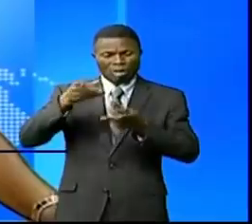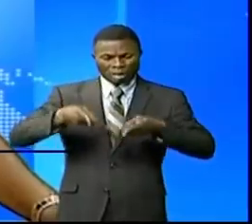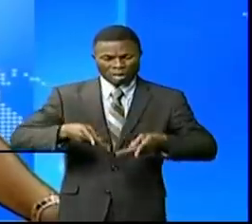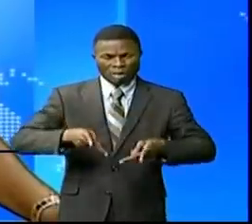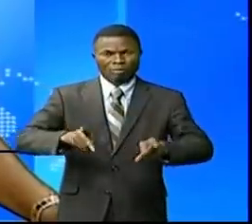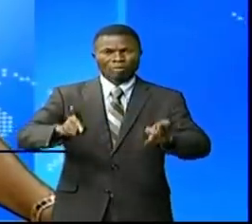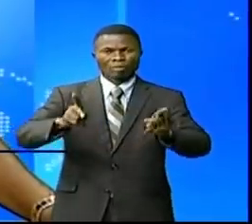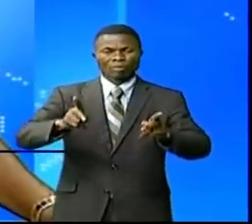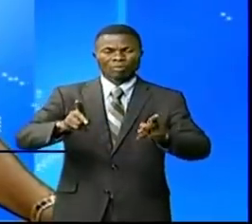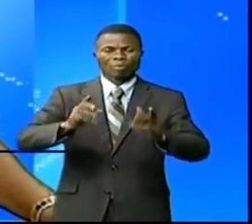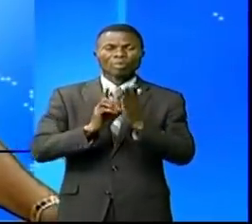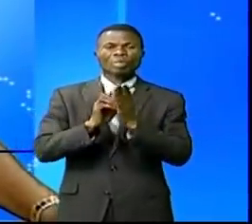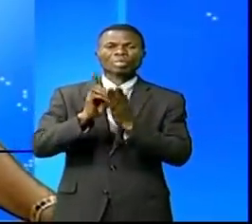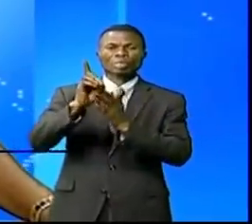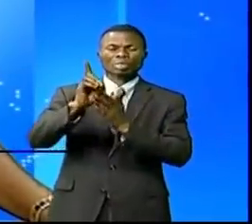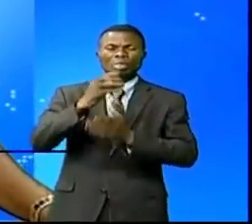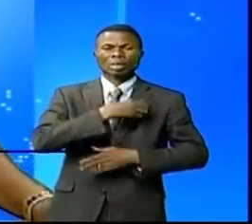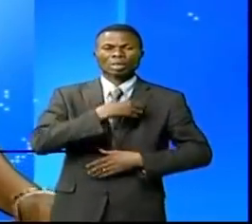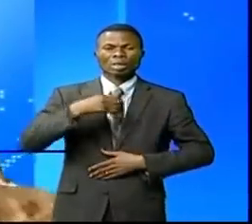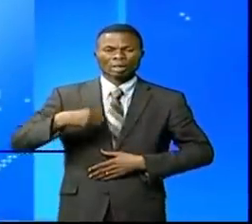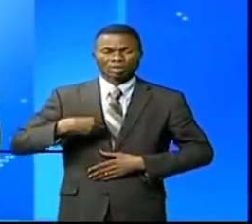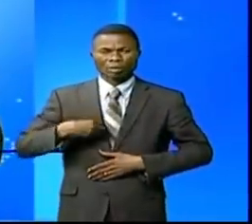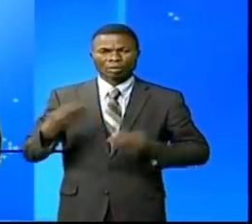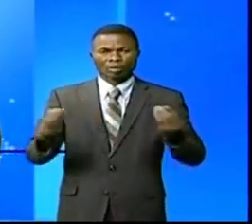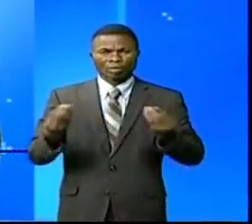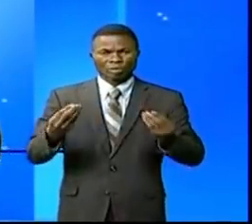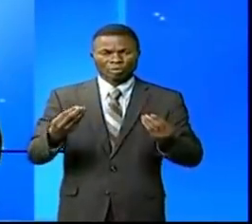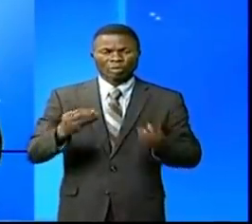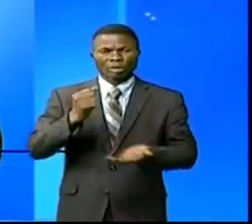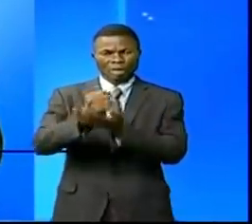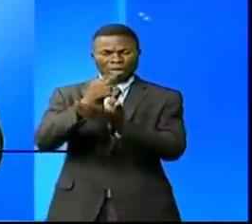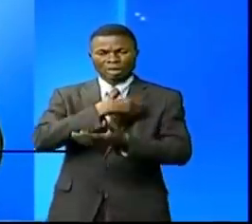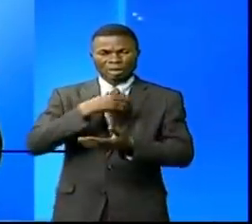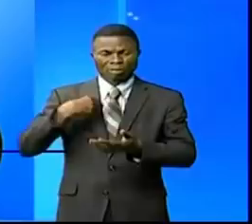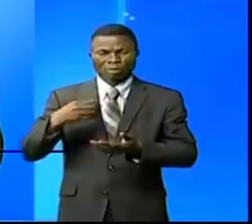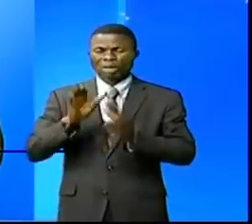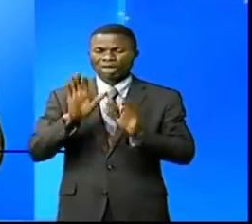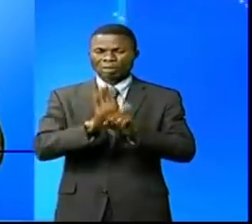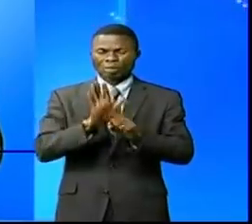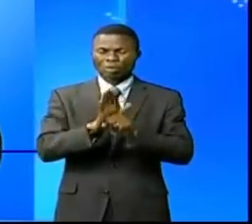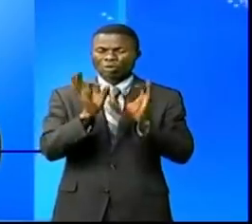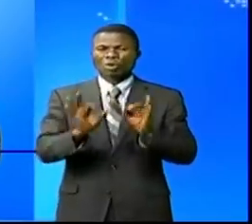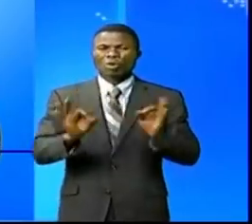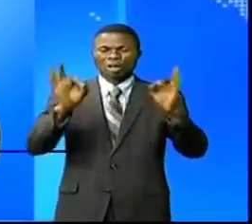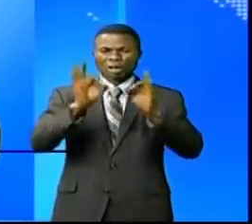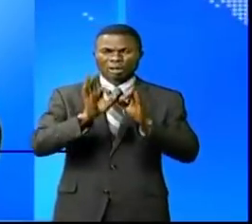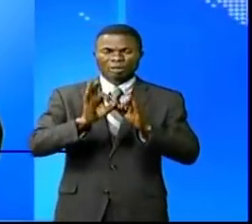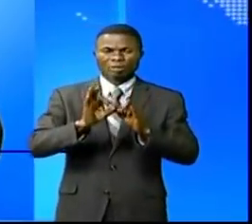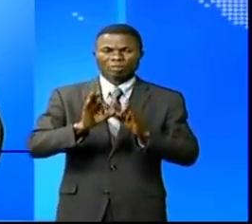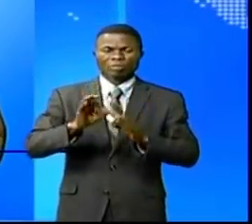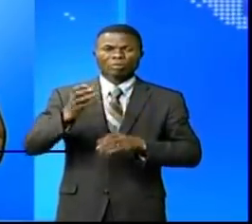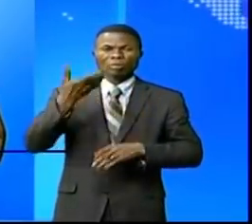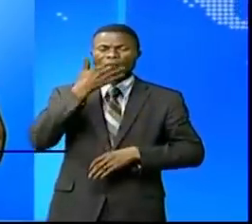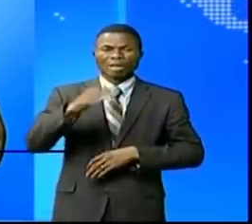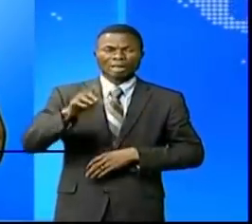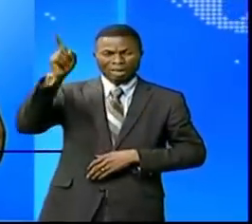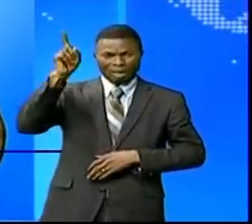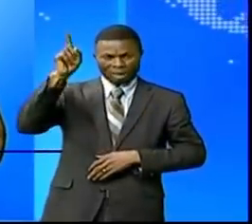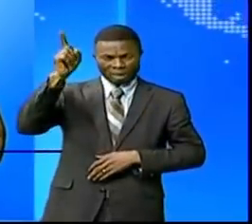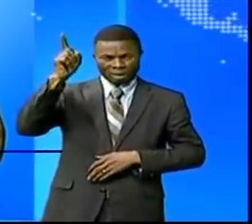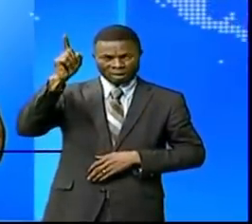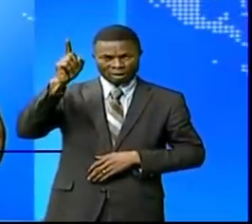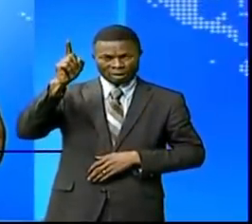et l'épanouissement de la femme afin de la rendre plus utile. Et à Kisangani, il y a eu